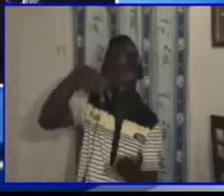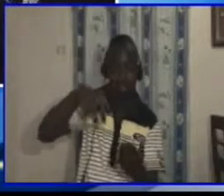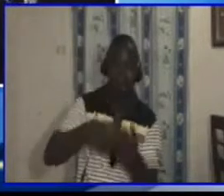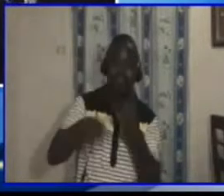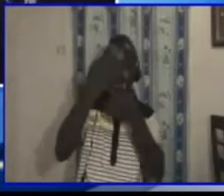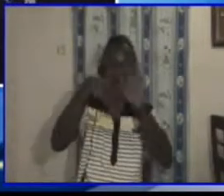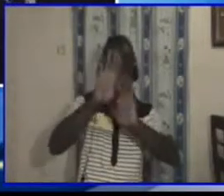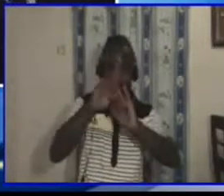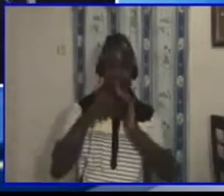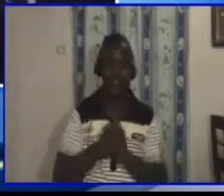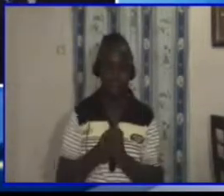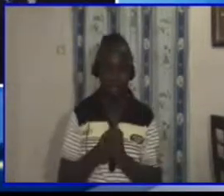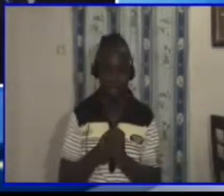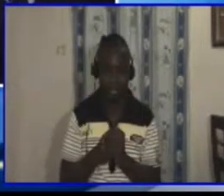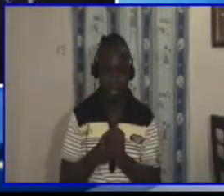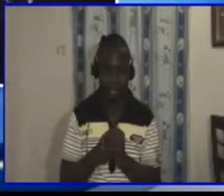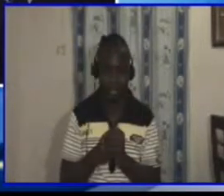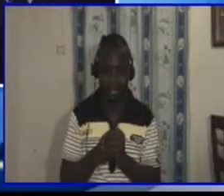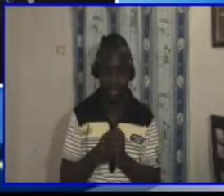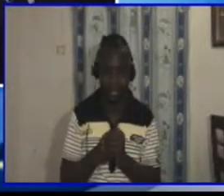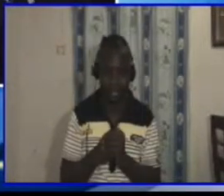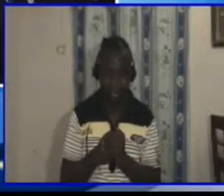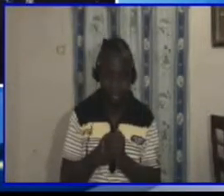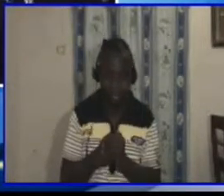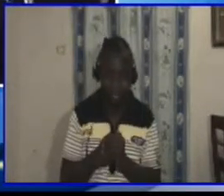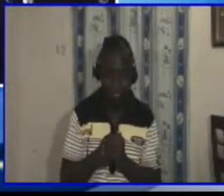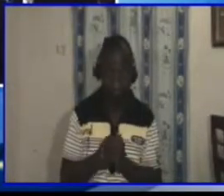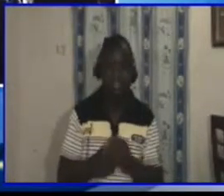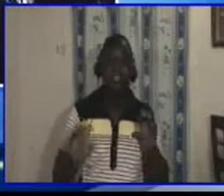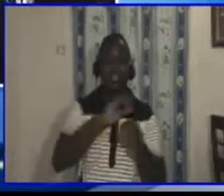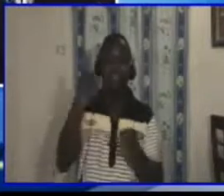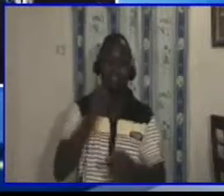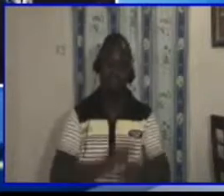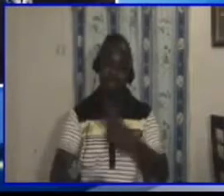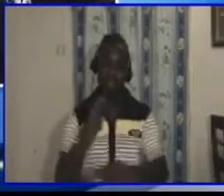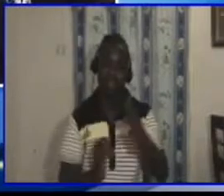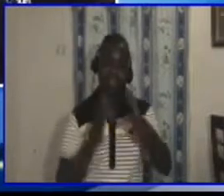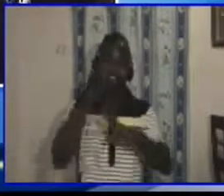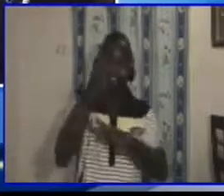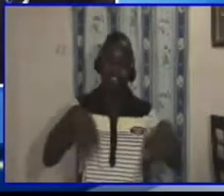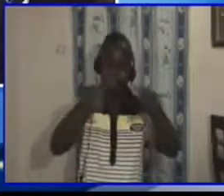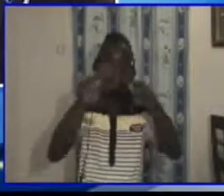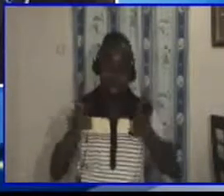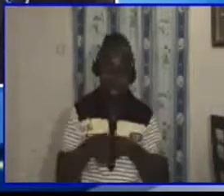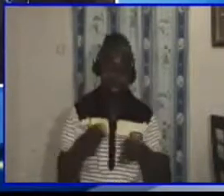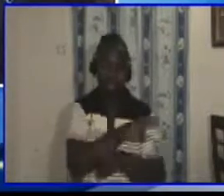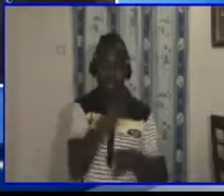questo gesù che è stato portato in cielo di mezzo a voi